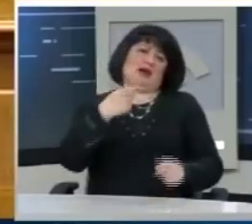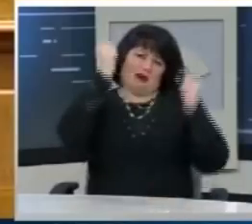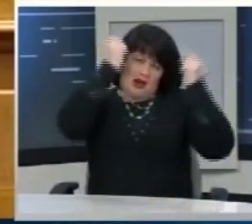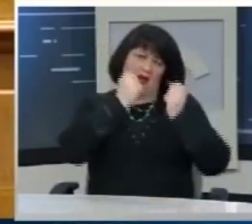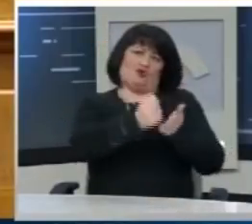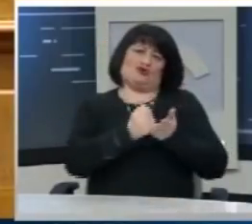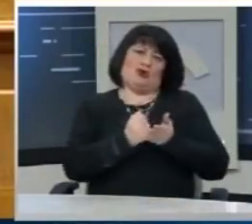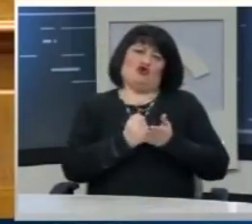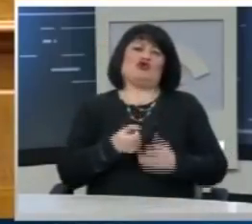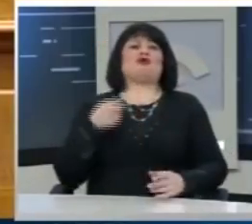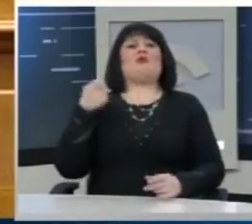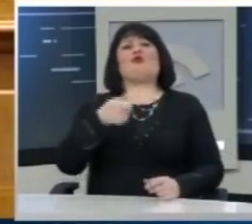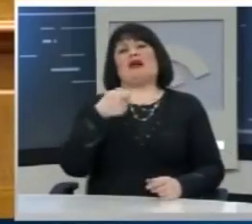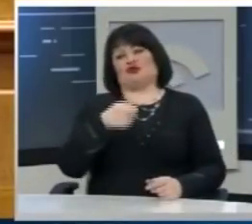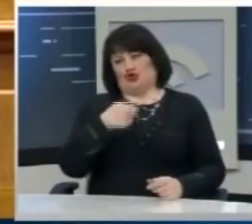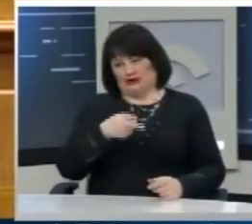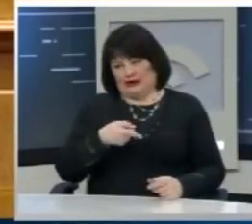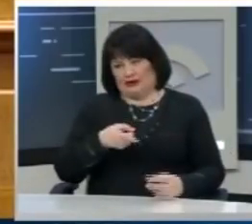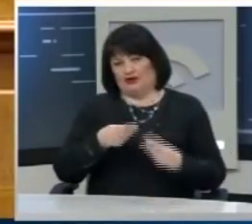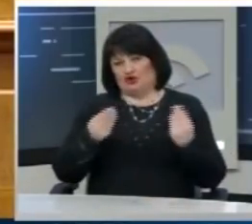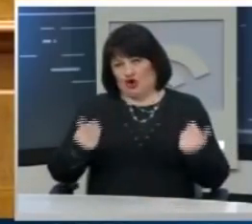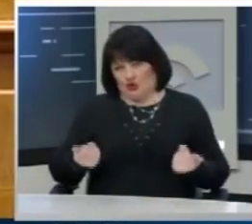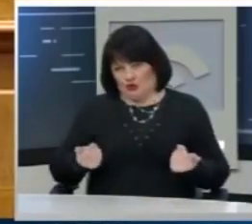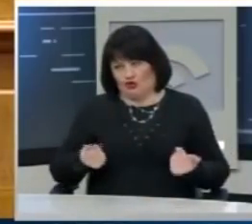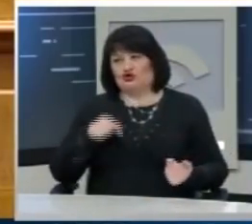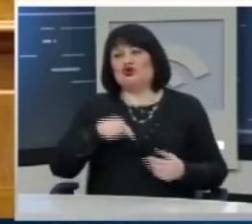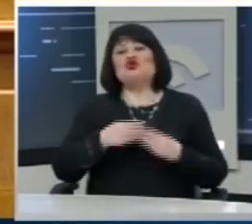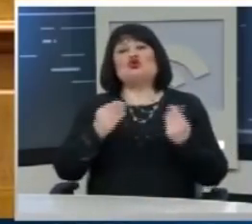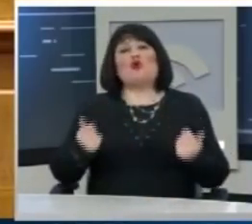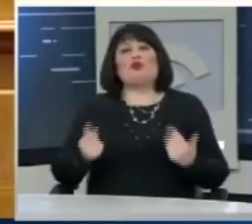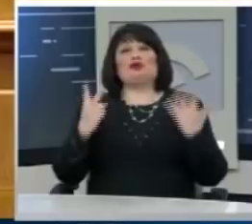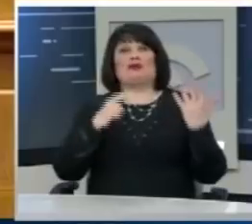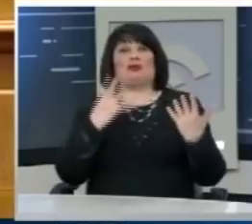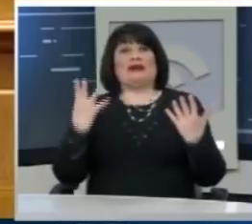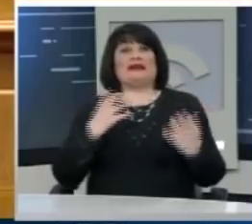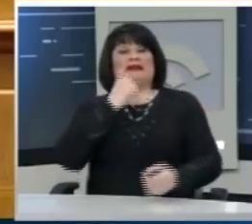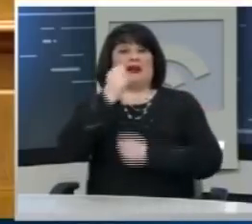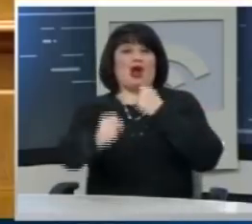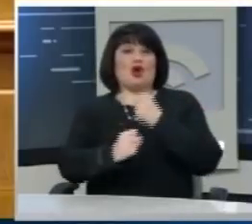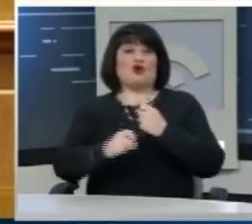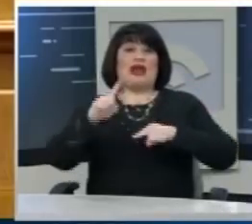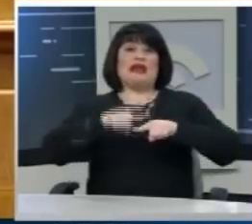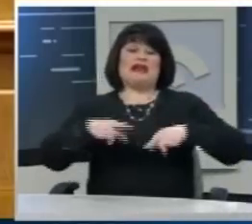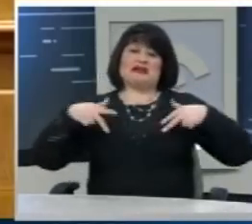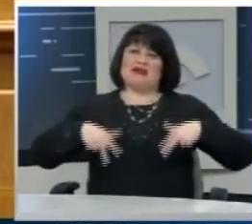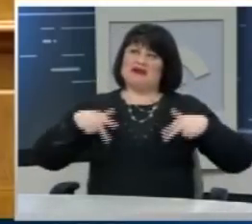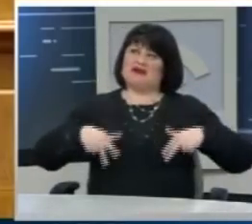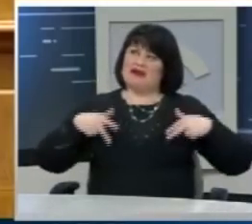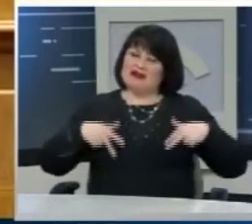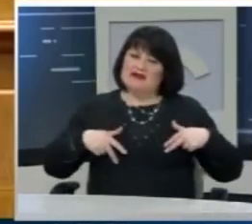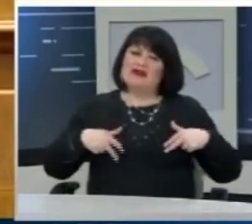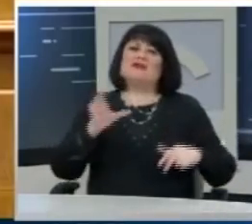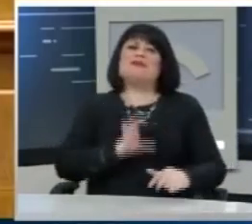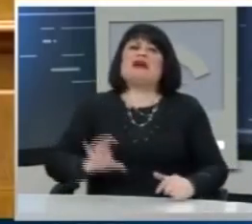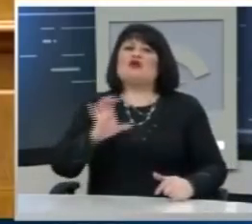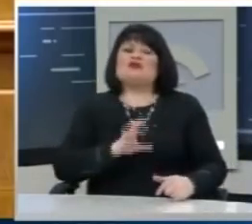κατοχής. Και κάπως έτσι, επί 74 χρόνια οι ελληνικές κυβερνήσεις